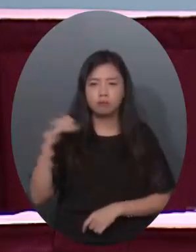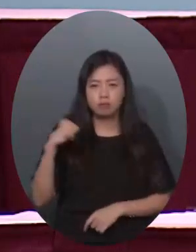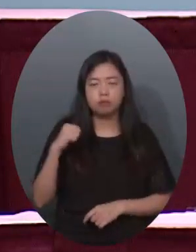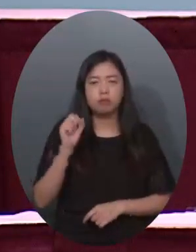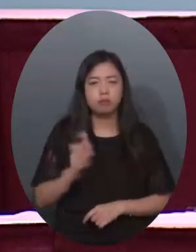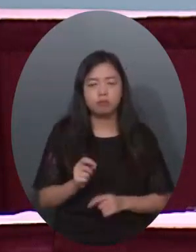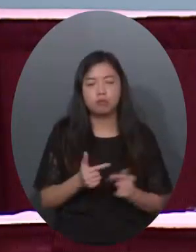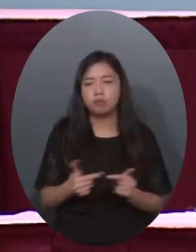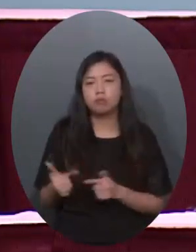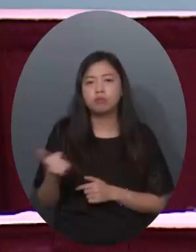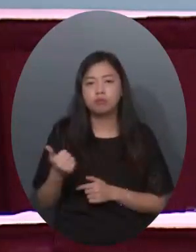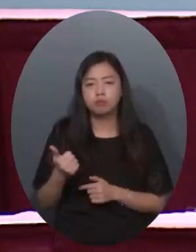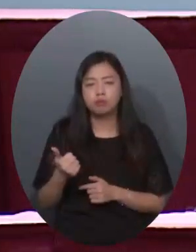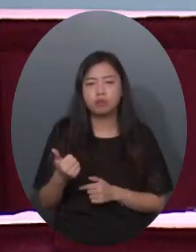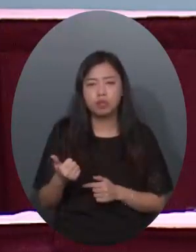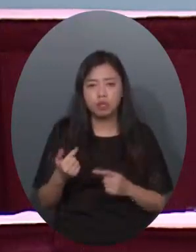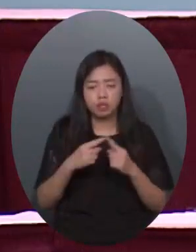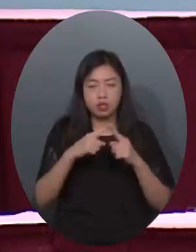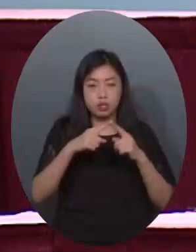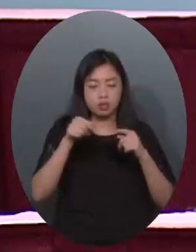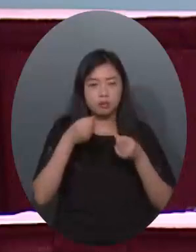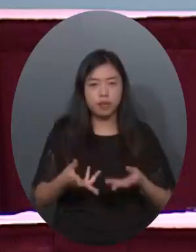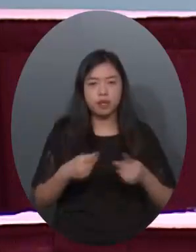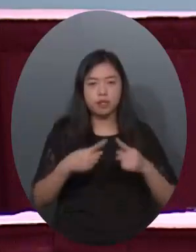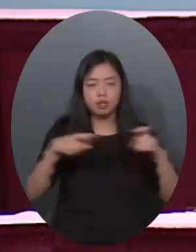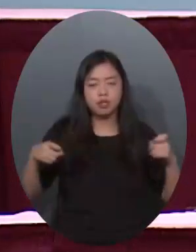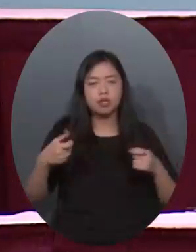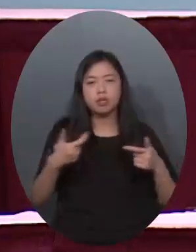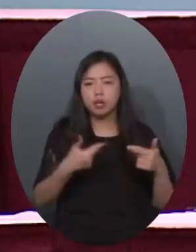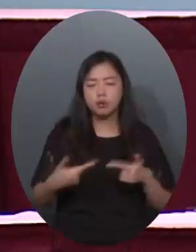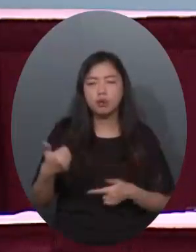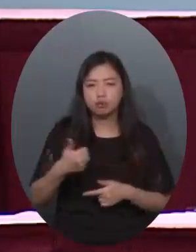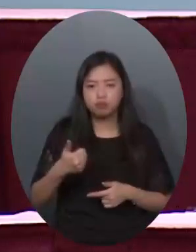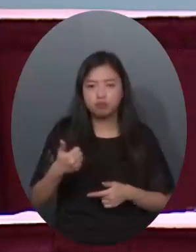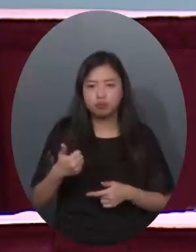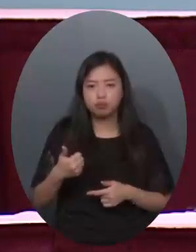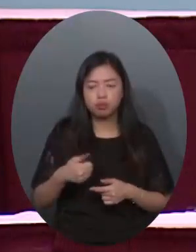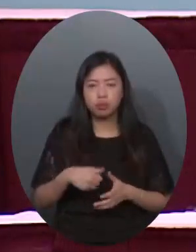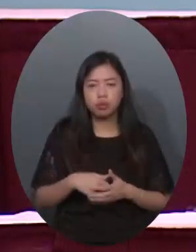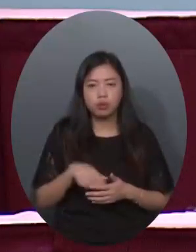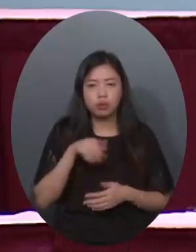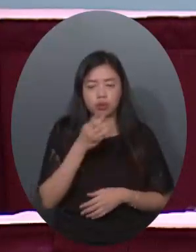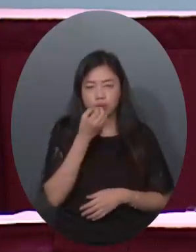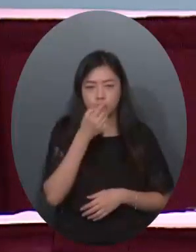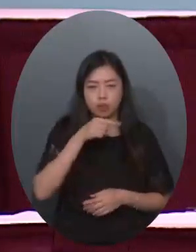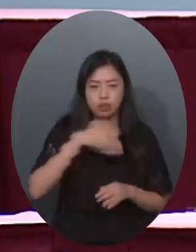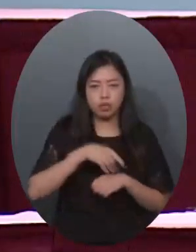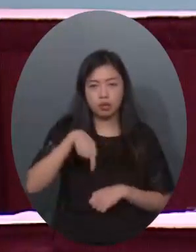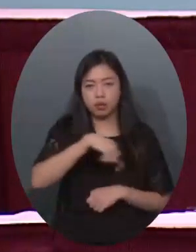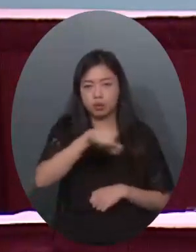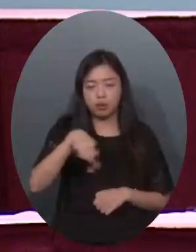moving， 讓城市繼續前行。與此同時，作為香港社區的一份